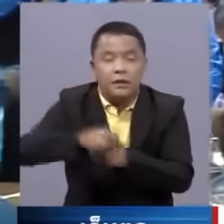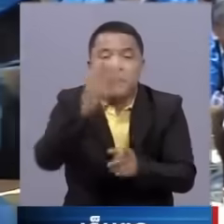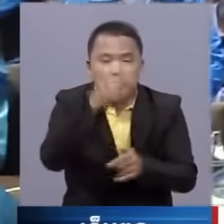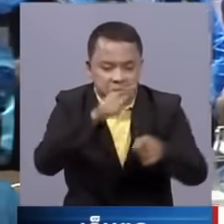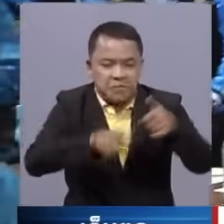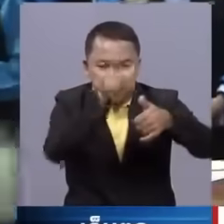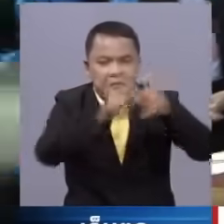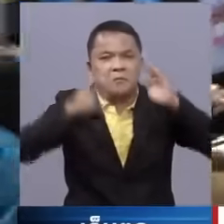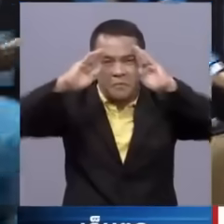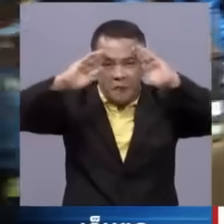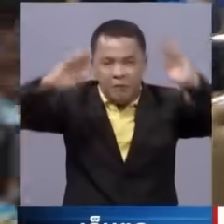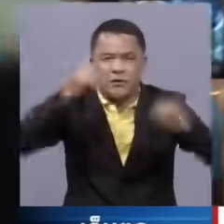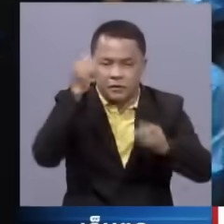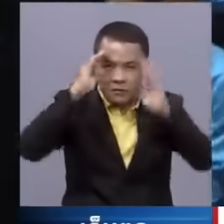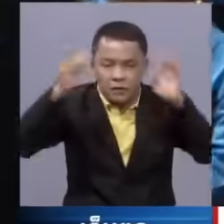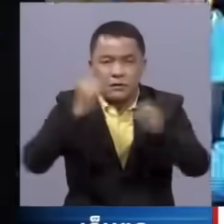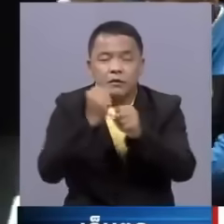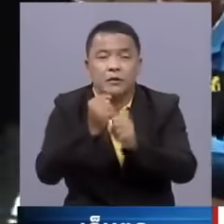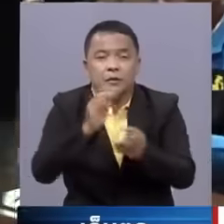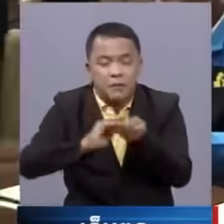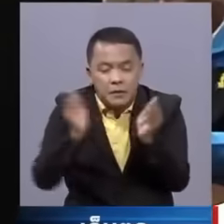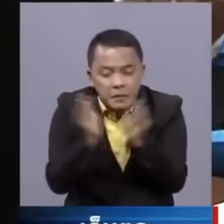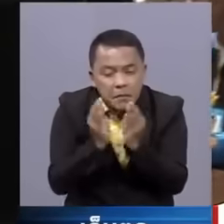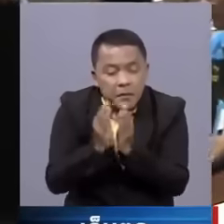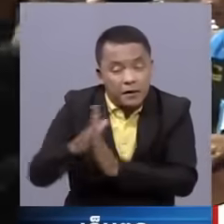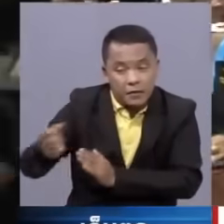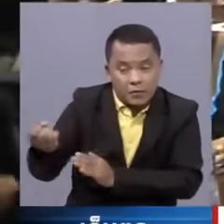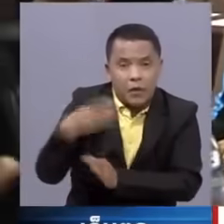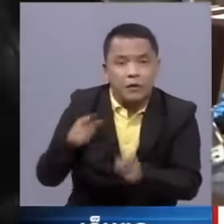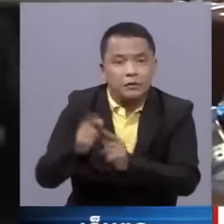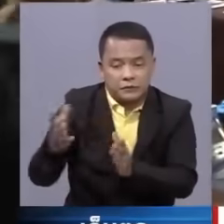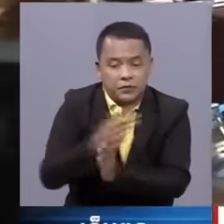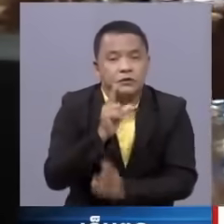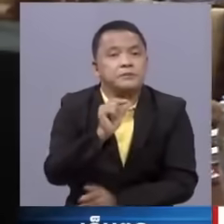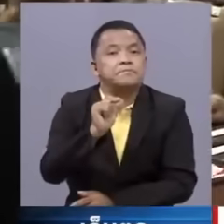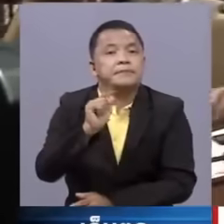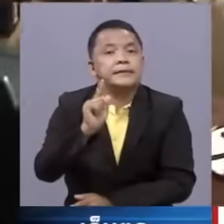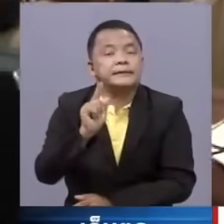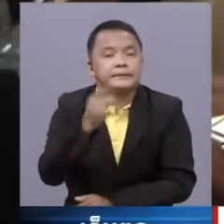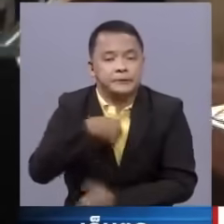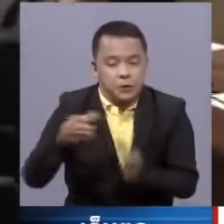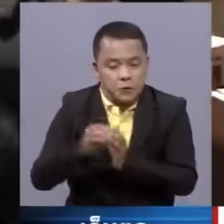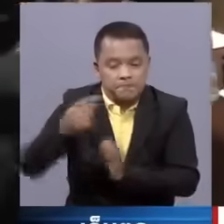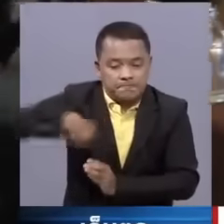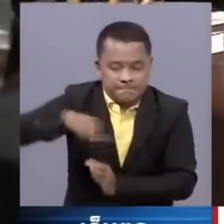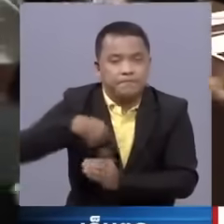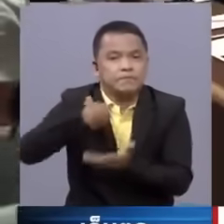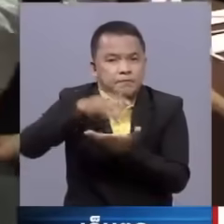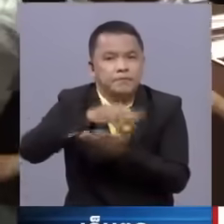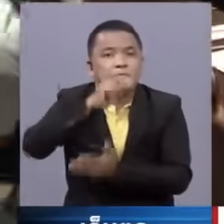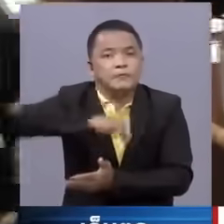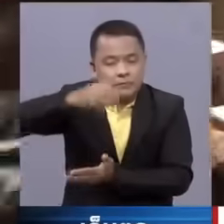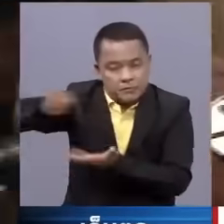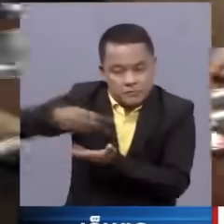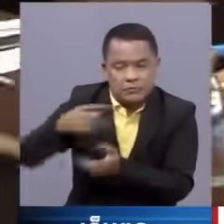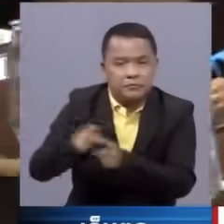ว่าท่านเป็นปูชนียบุคคลของพรรคส่วนตัวเลขที่ฝ่ายคุณเฉลิมชัยอ้างว่ามีในมือ 21คนเนี่ยแกนนำท่านนี้ที่ให้ข้อมูลแบบเนชั่นทีวี